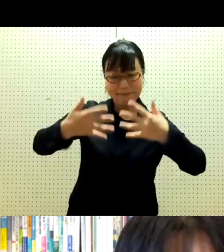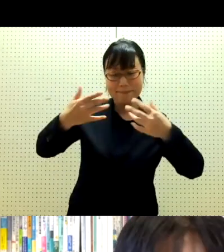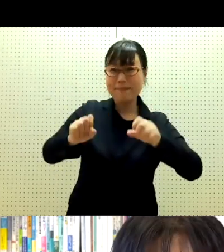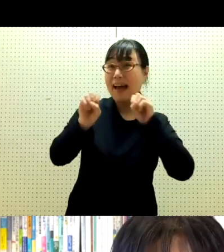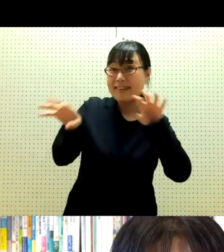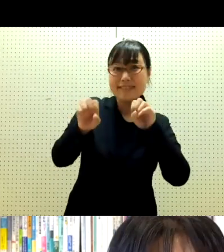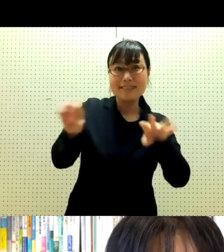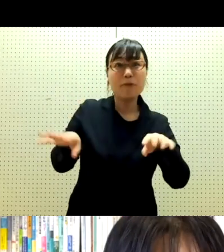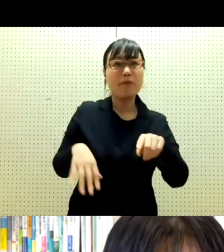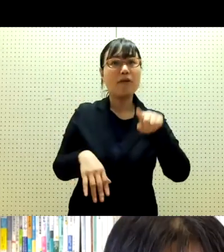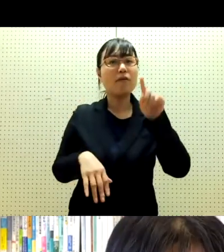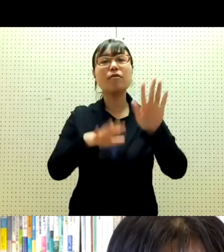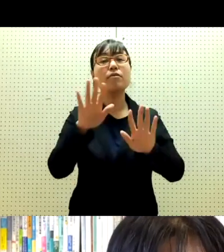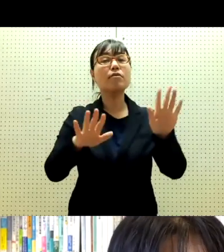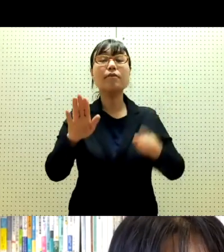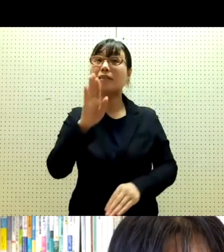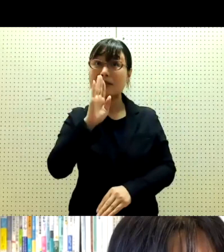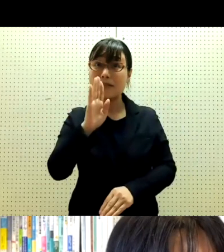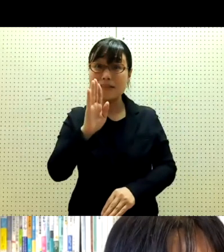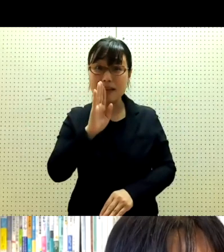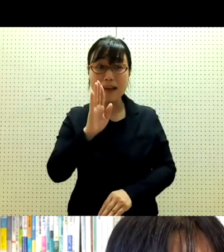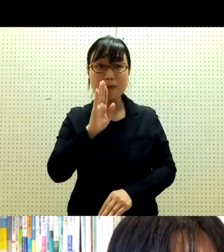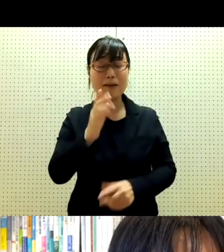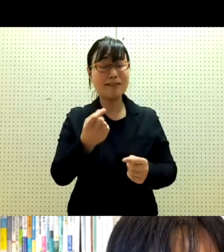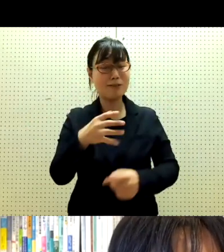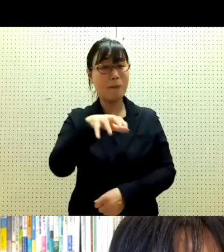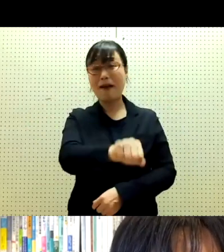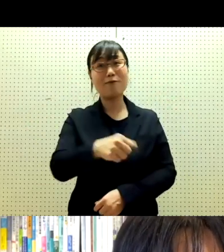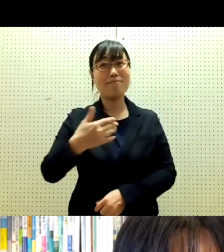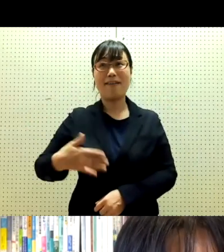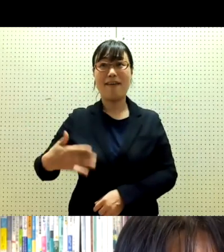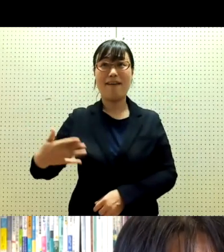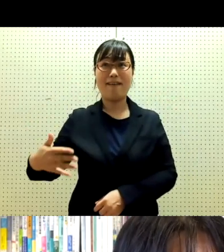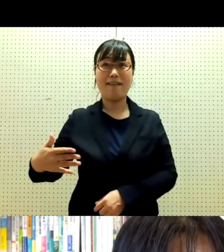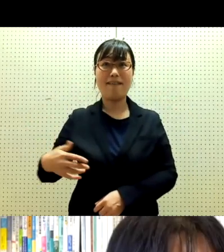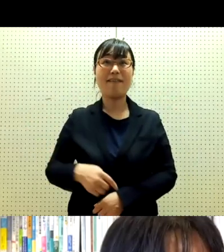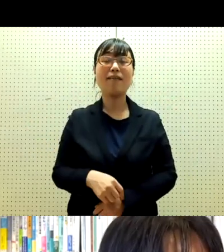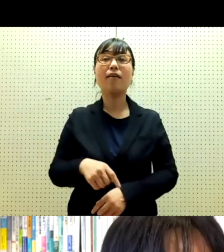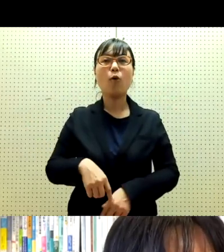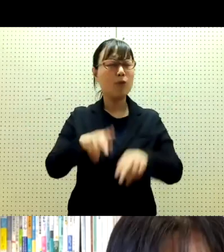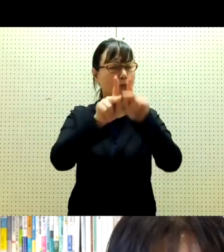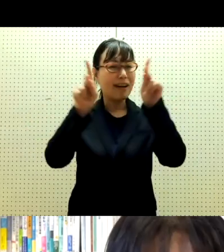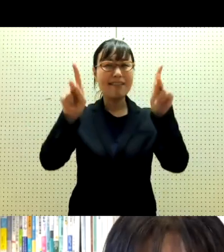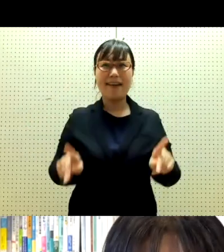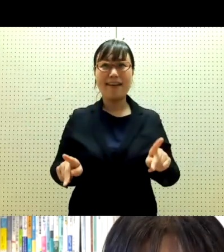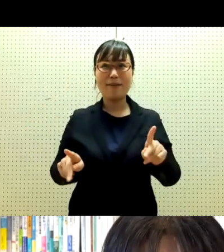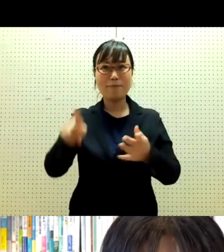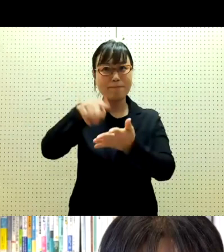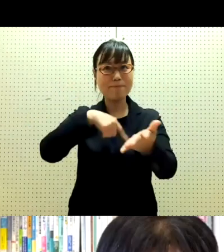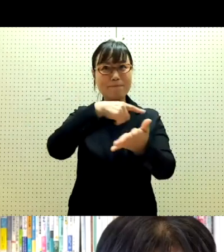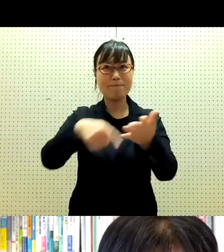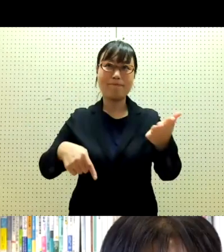ないという現状があったりいたします。そういった、課題を乗り越えていくことがこれからの課題ということです